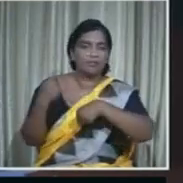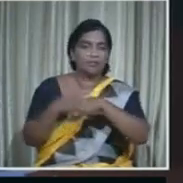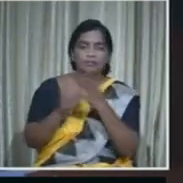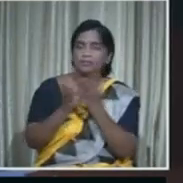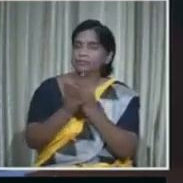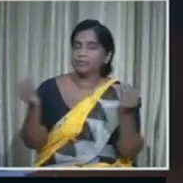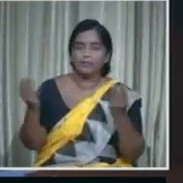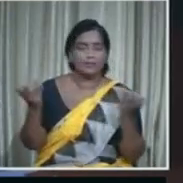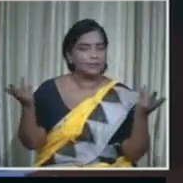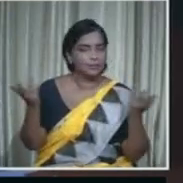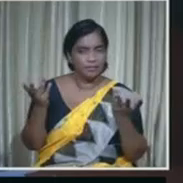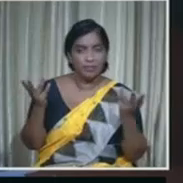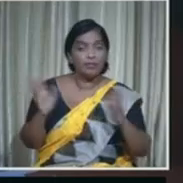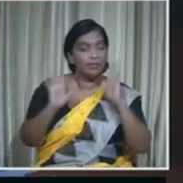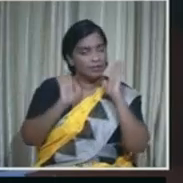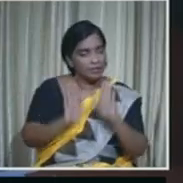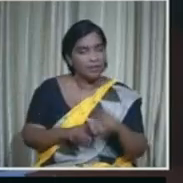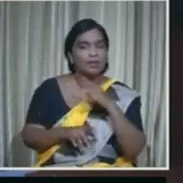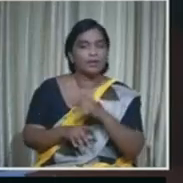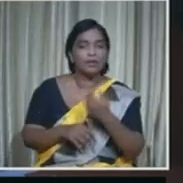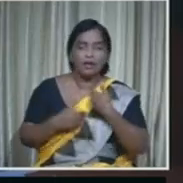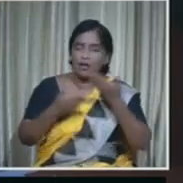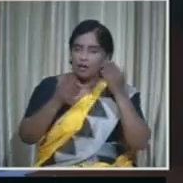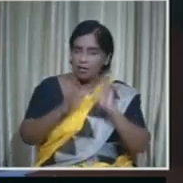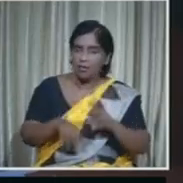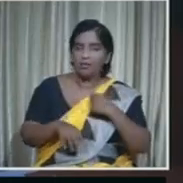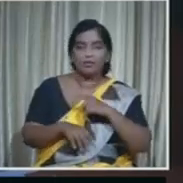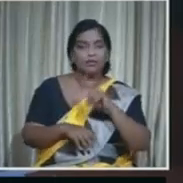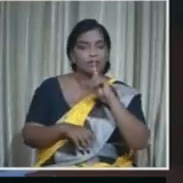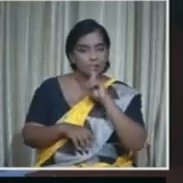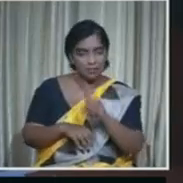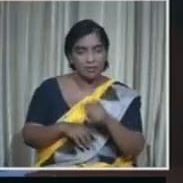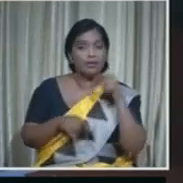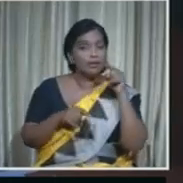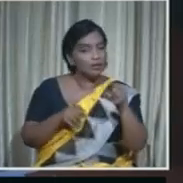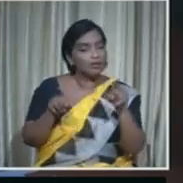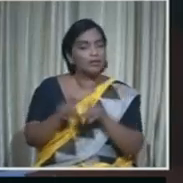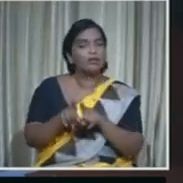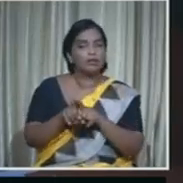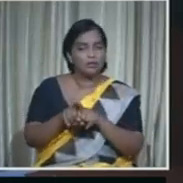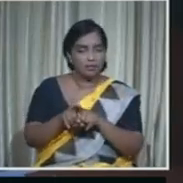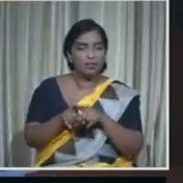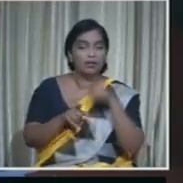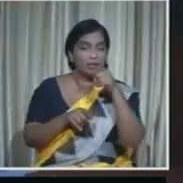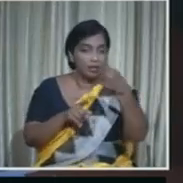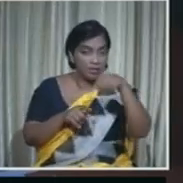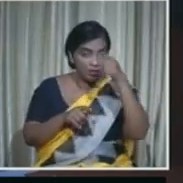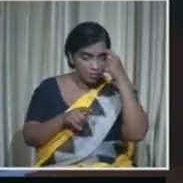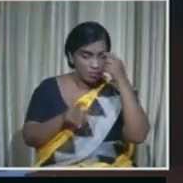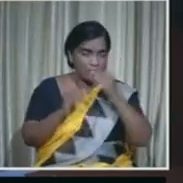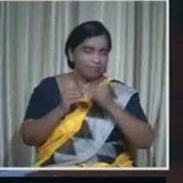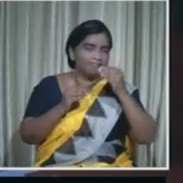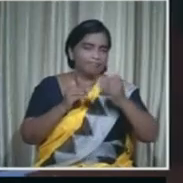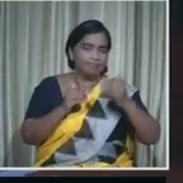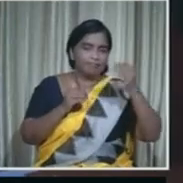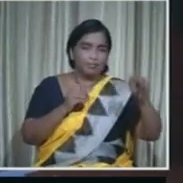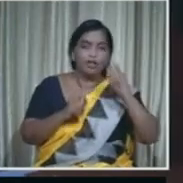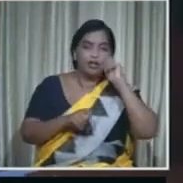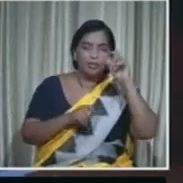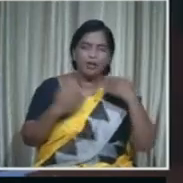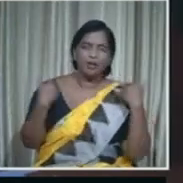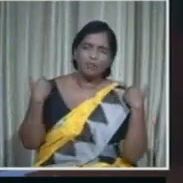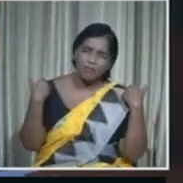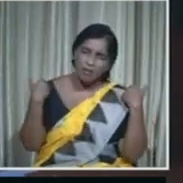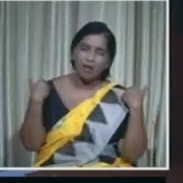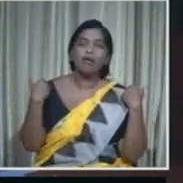සමනය වෙන්නේ නැහැ. ඒ වගේම මා අවසන් වශයෙන් කතානායකතුමනි කියන්නේ ඒ වගේම තමුන්නාන්සලා හිතනවනේ මේක කල්ලරමින් ජනතාවට හති